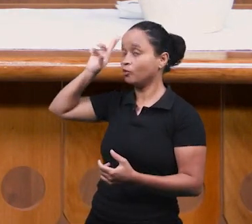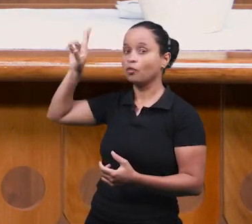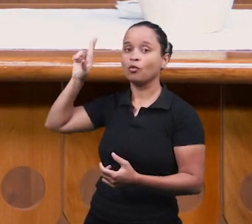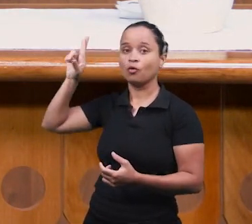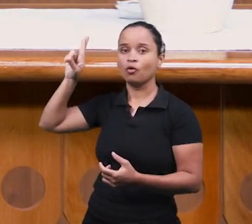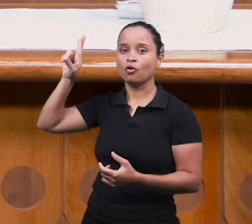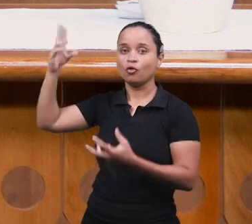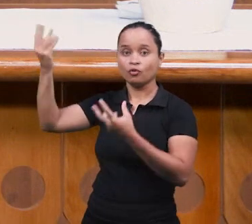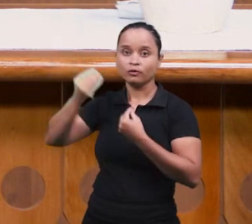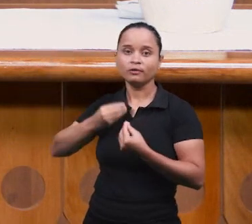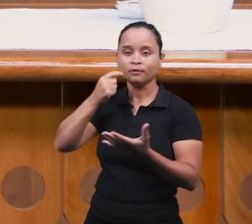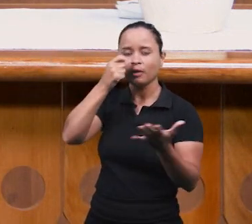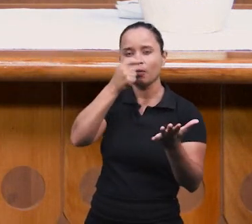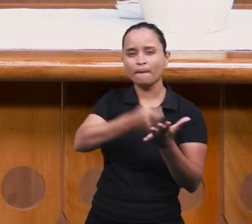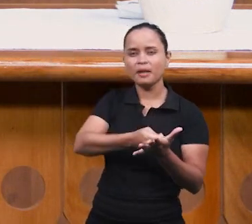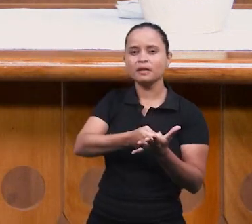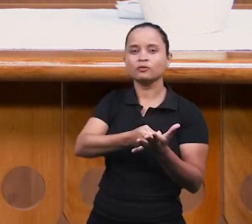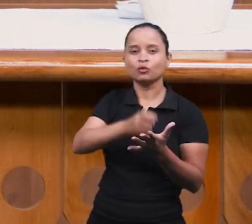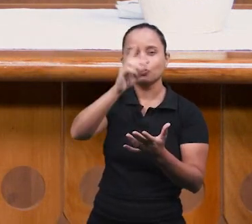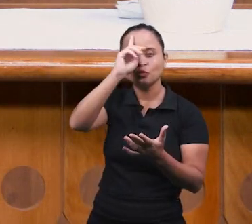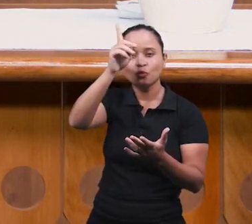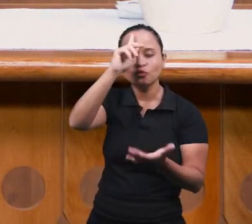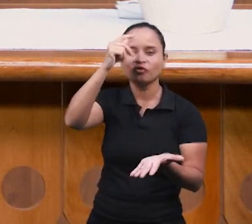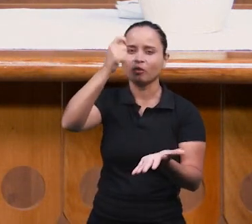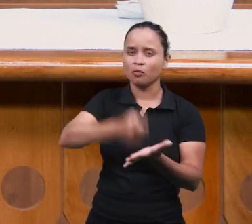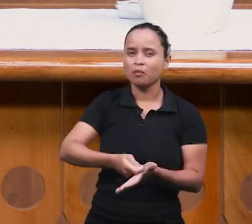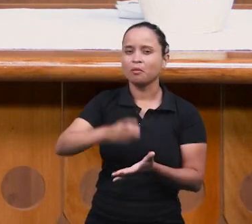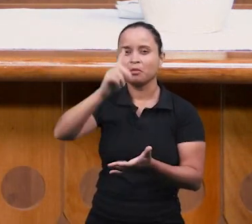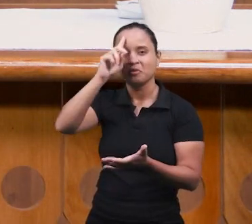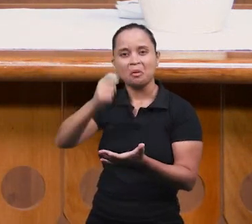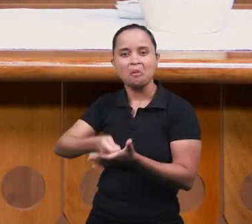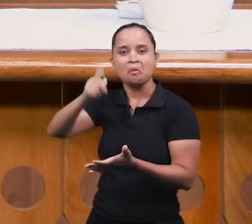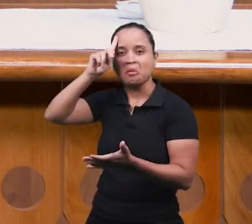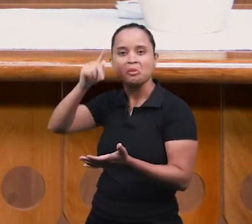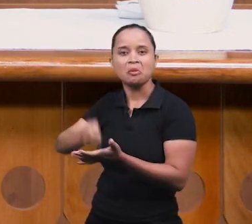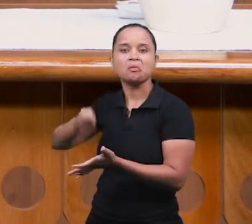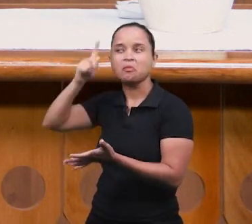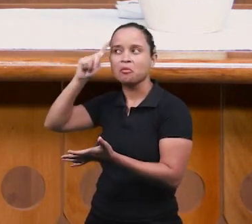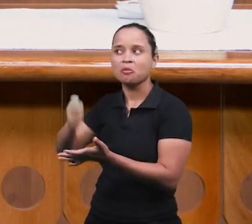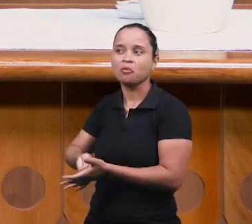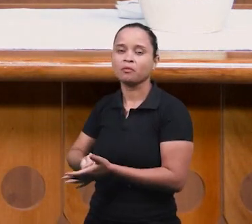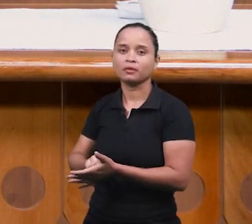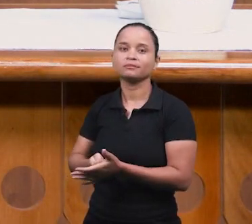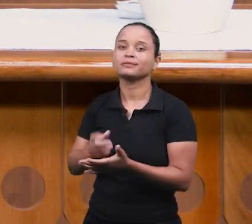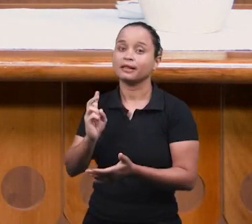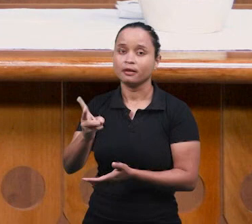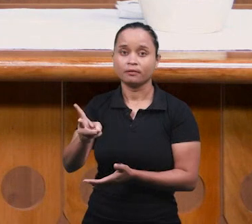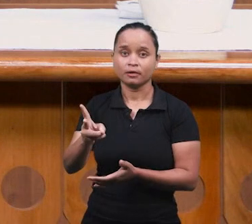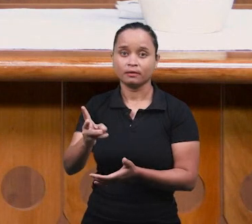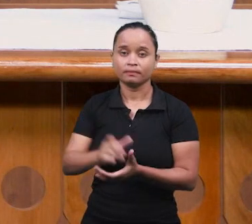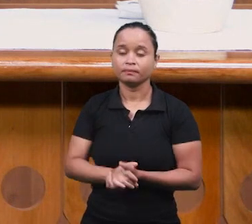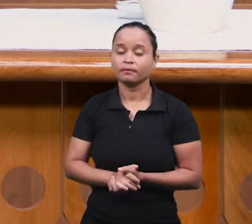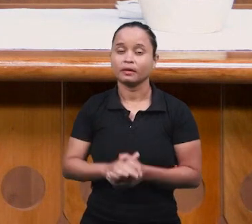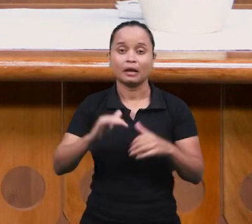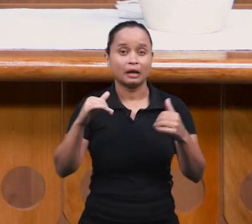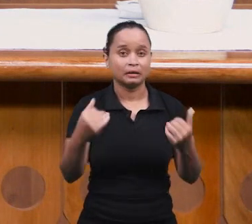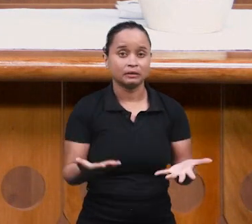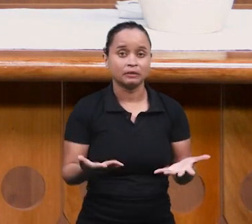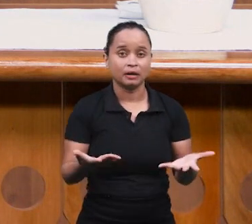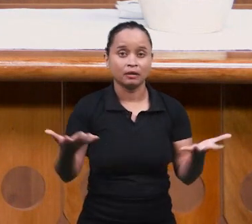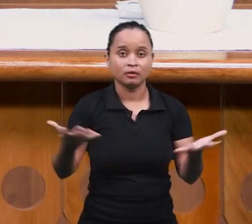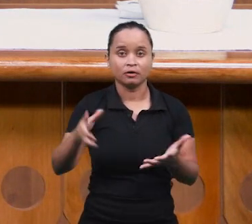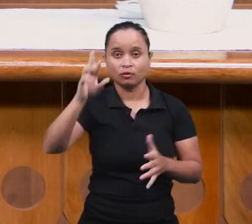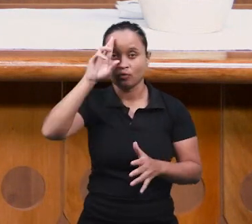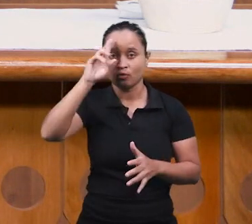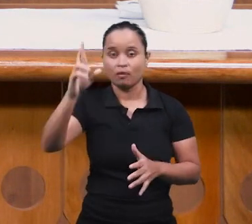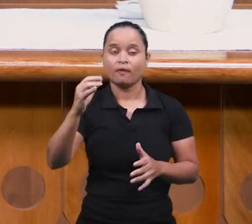Seigneur va accomplir tous les jours de nos vies. Donc, la première chose que le Seigneur a parlé à